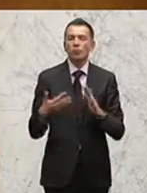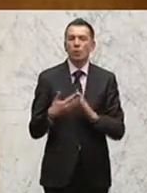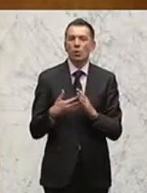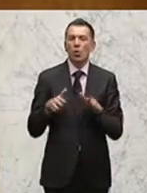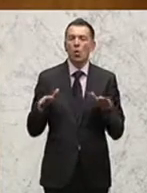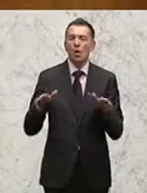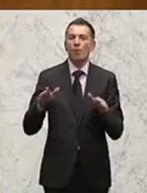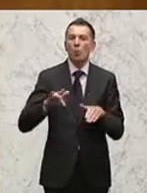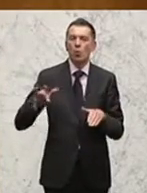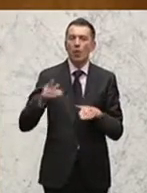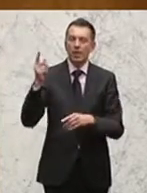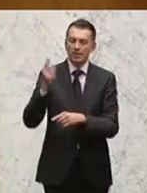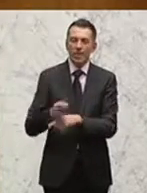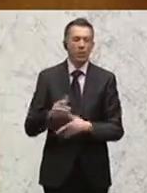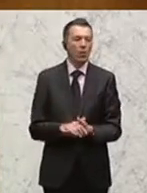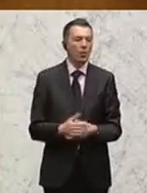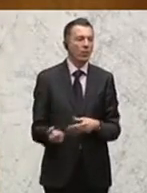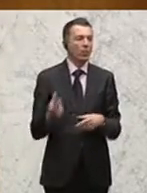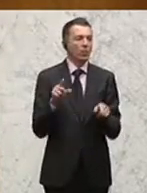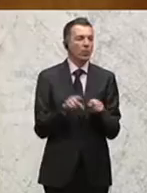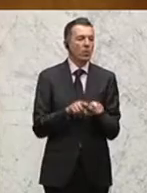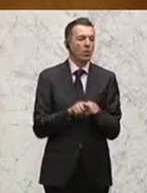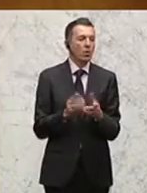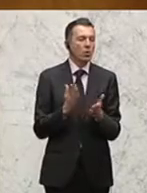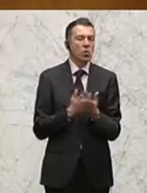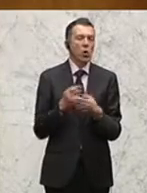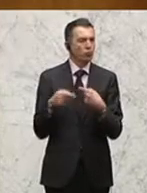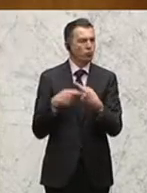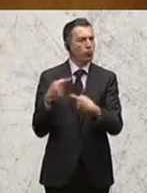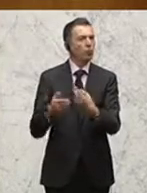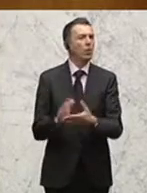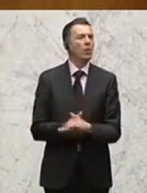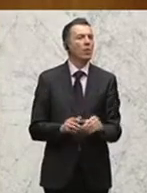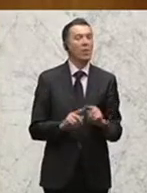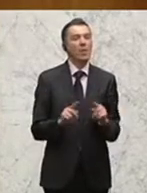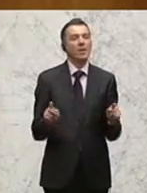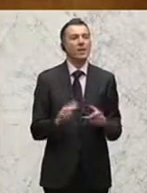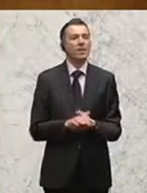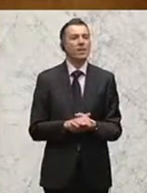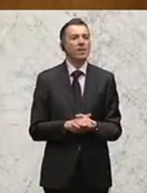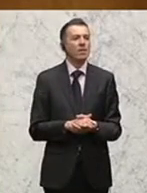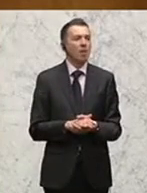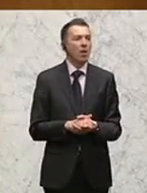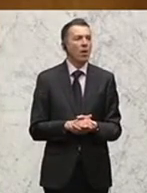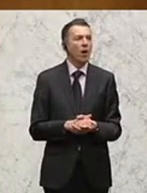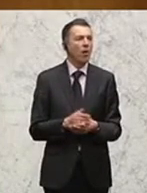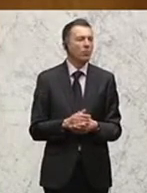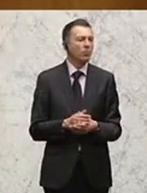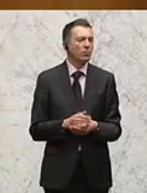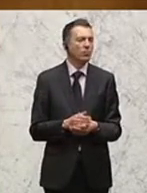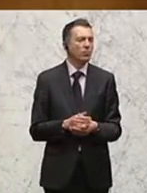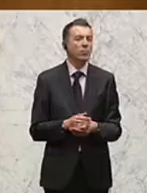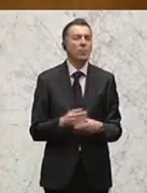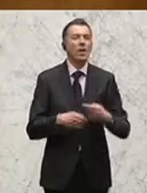Flughafen angeordnet haben und vor allem auch bereits im Laufen sind, bis hin zu den langfristig